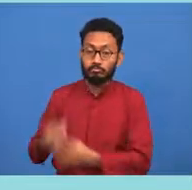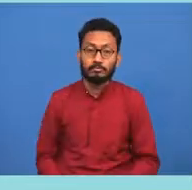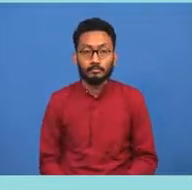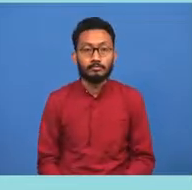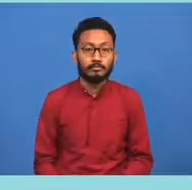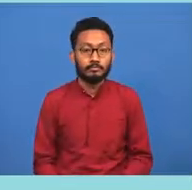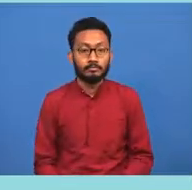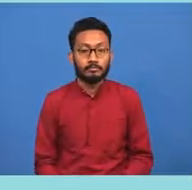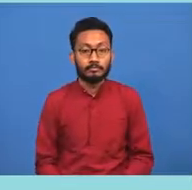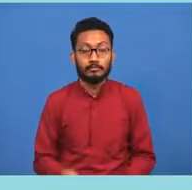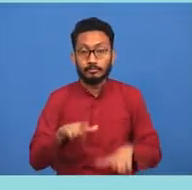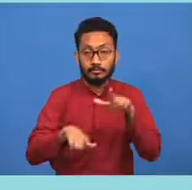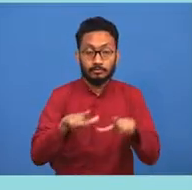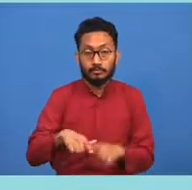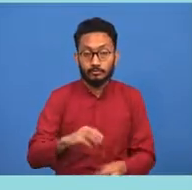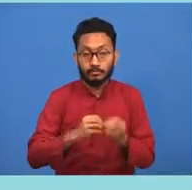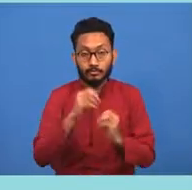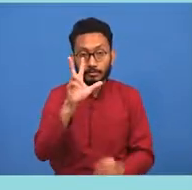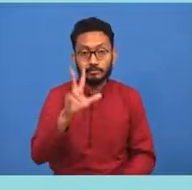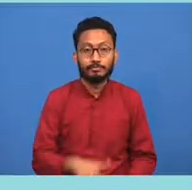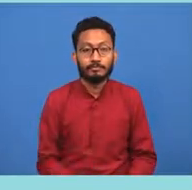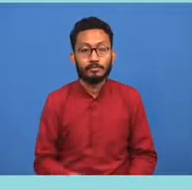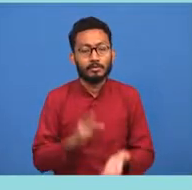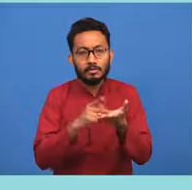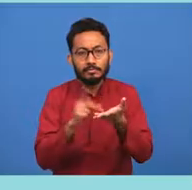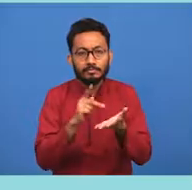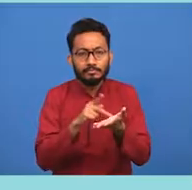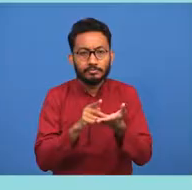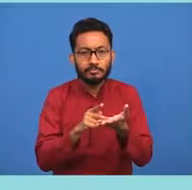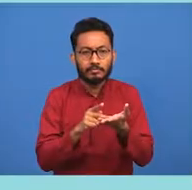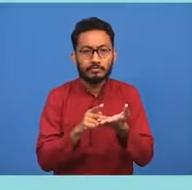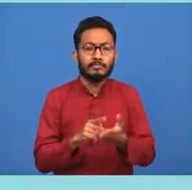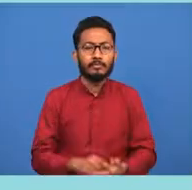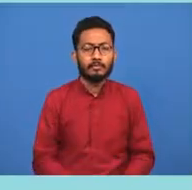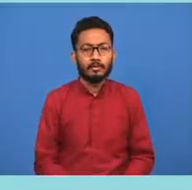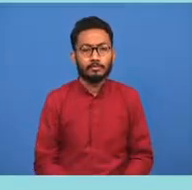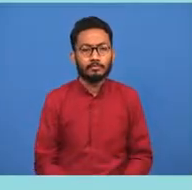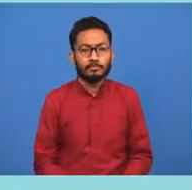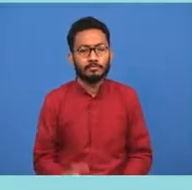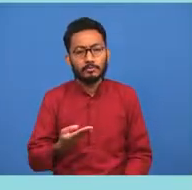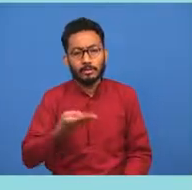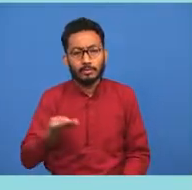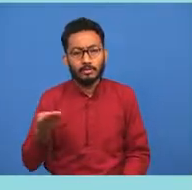Langkah 2. Kira bilangan mol bahan tindak balas.